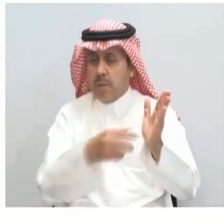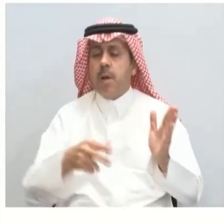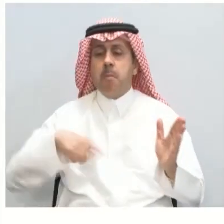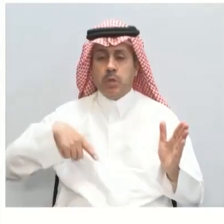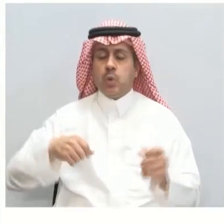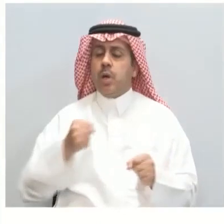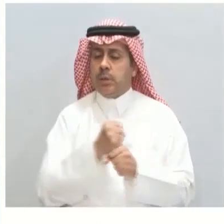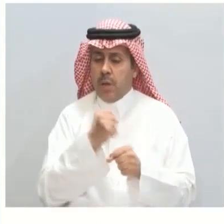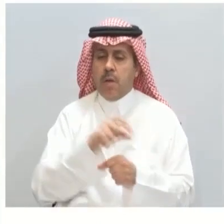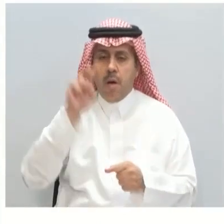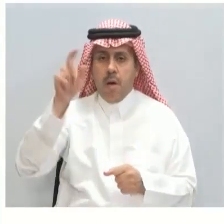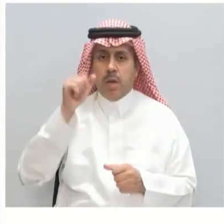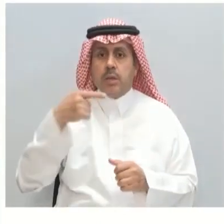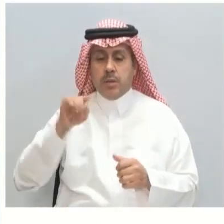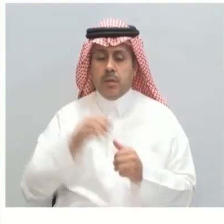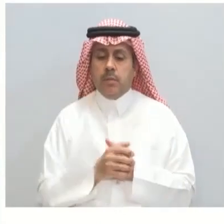القرار